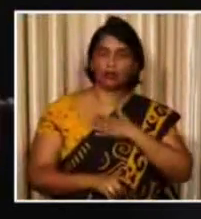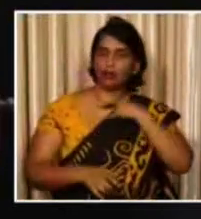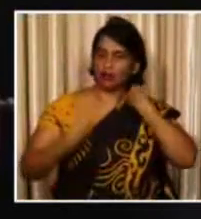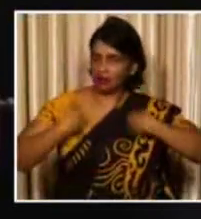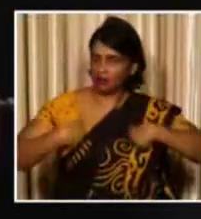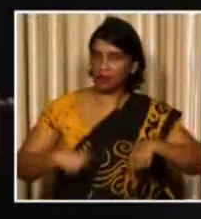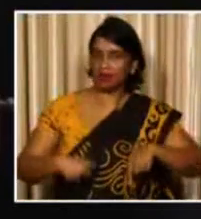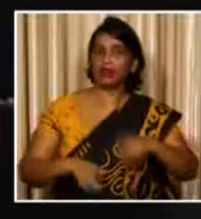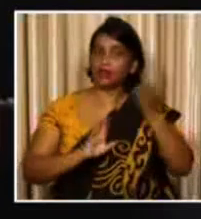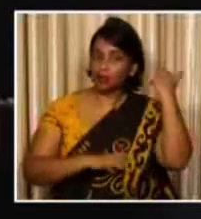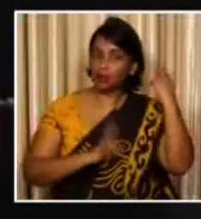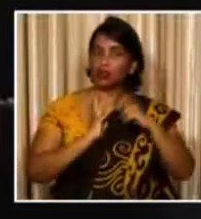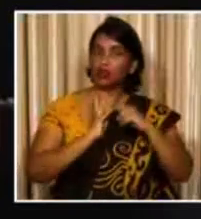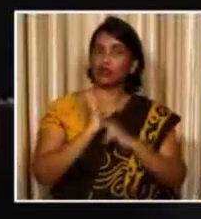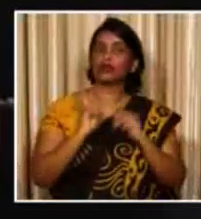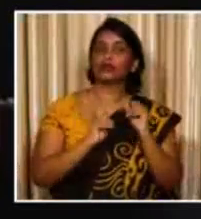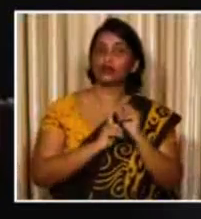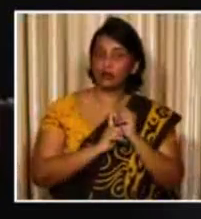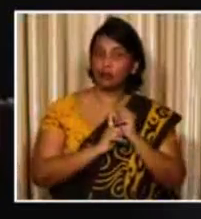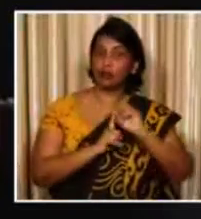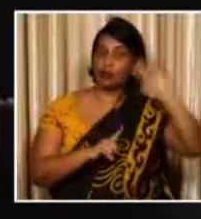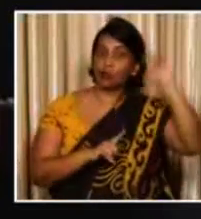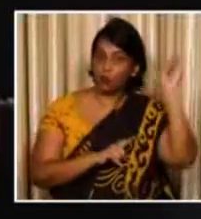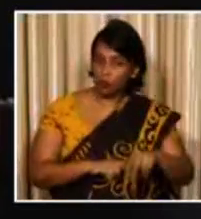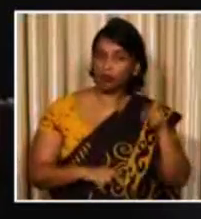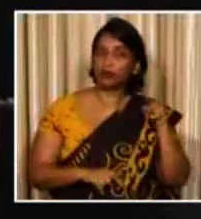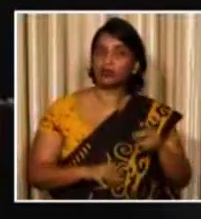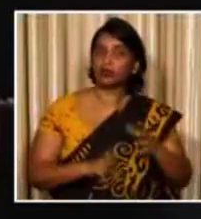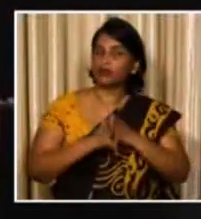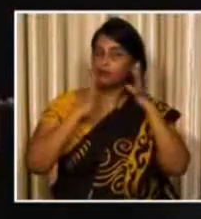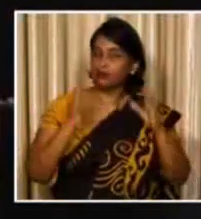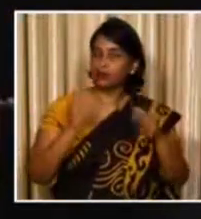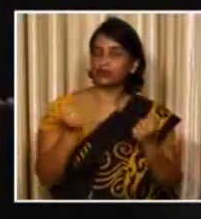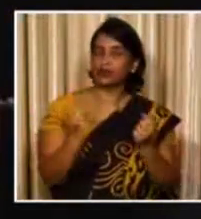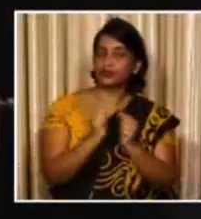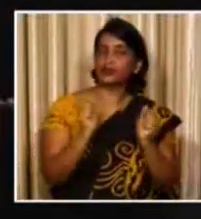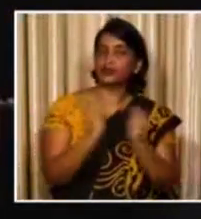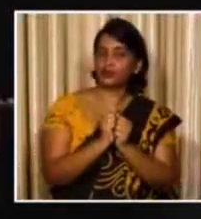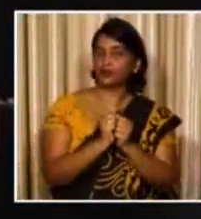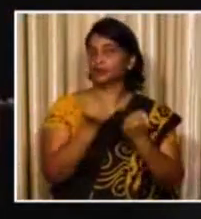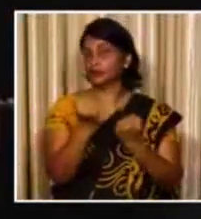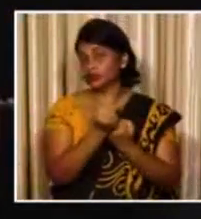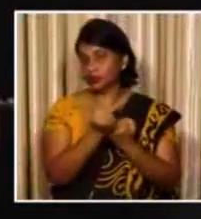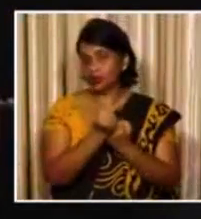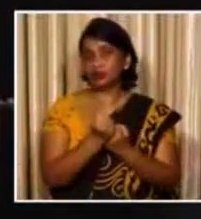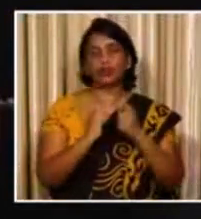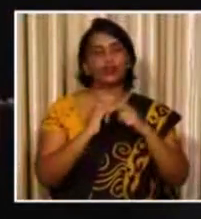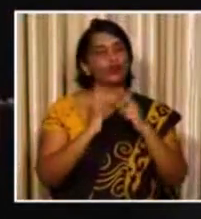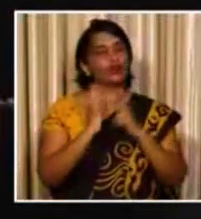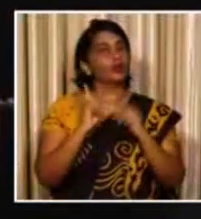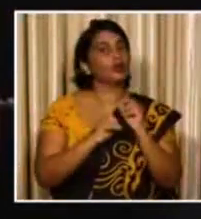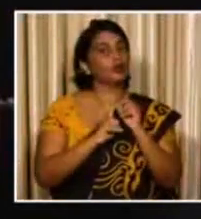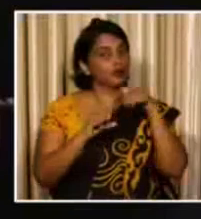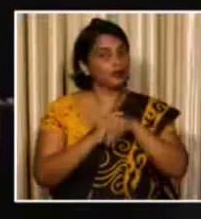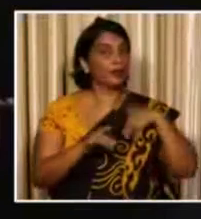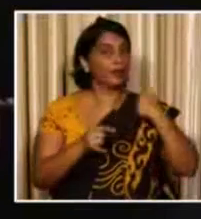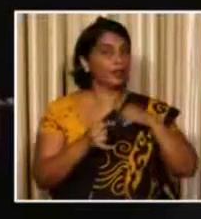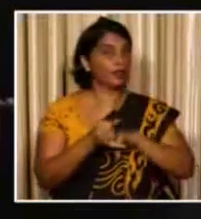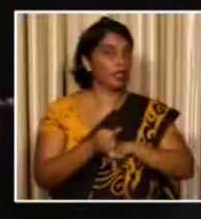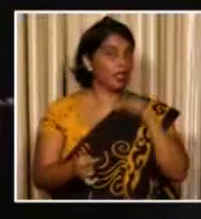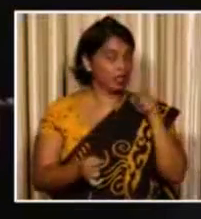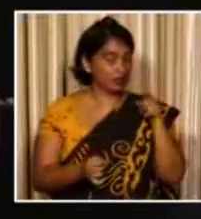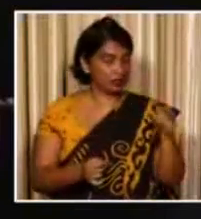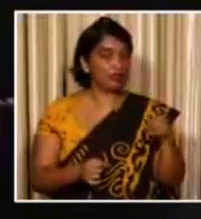ദുവന്നേ എദാ എക്സത് ജാതിക പക്ഷേ ദിനവന്നട വിശാലതമ കാര്യഭാരയക് ഇട്ടുകള എക്സത് ജാതിക പക്ഷേ മഹാലേഖാംവരയാ